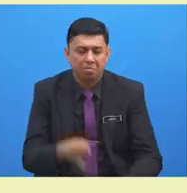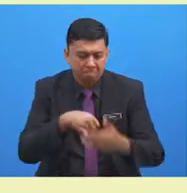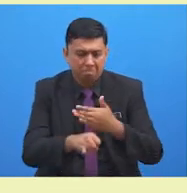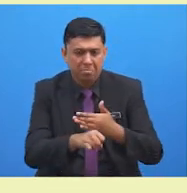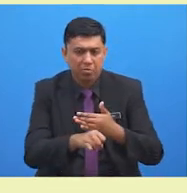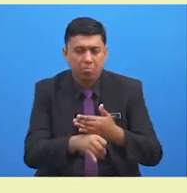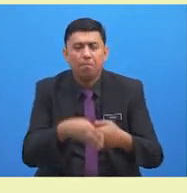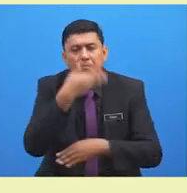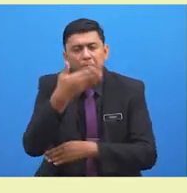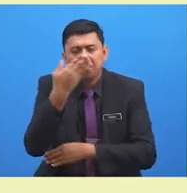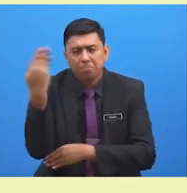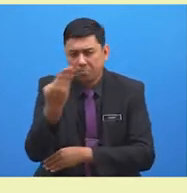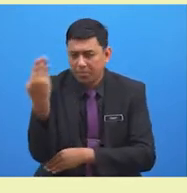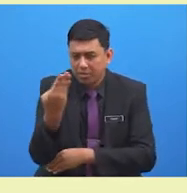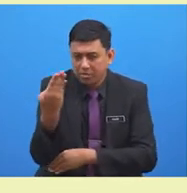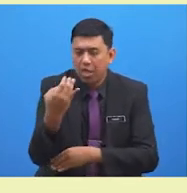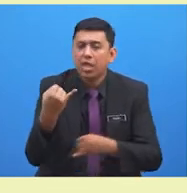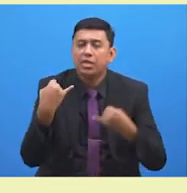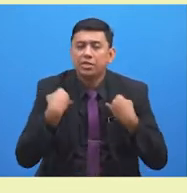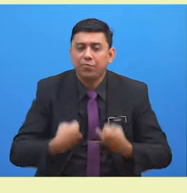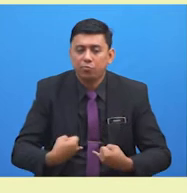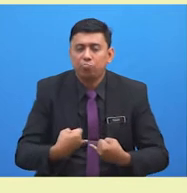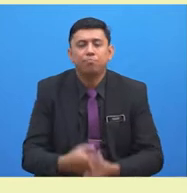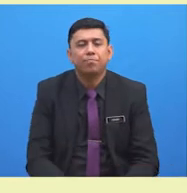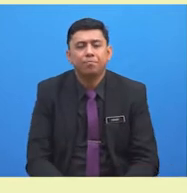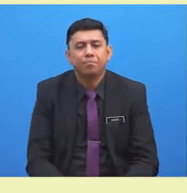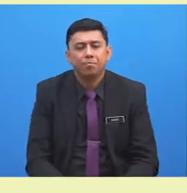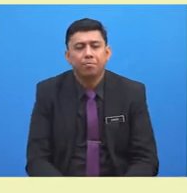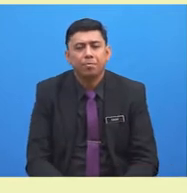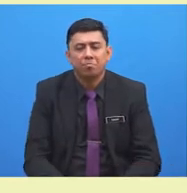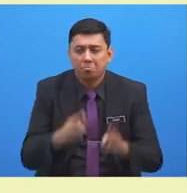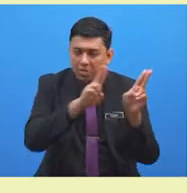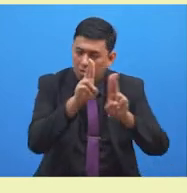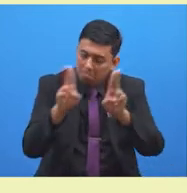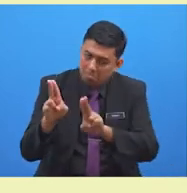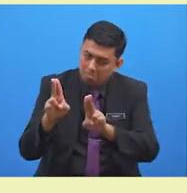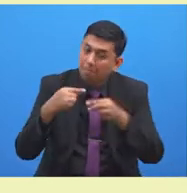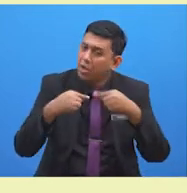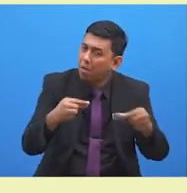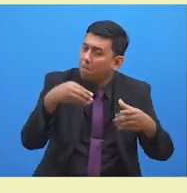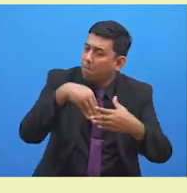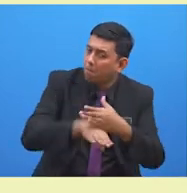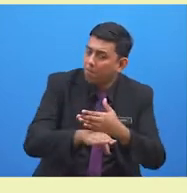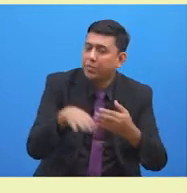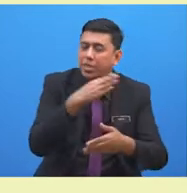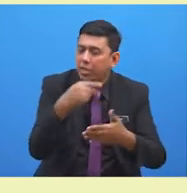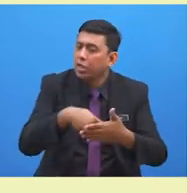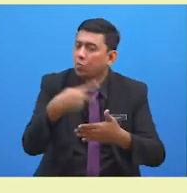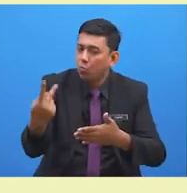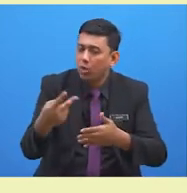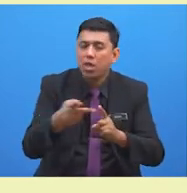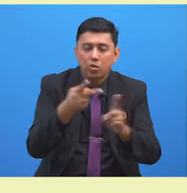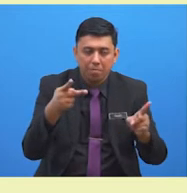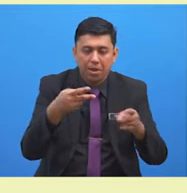yang bergerak masuk dan keluar daripada paru-paru dalam setiap kitaran pernafasan normal.